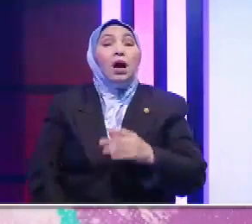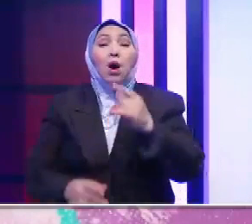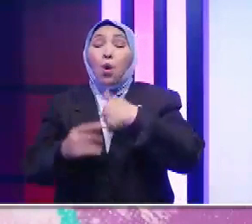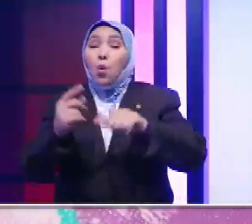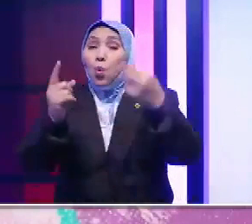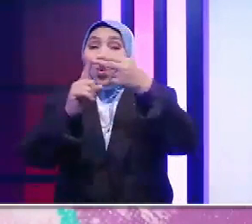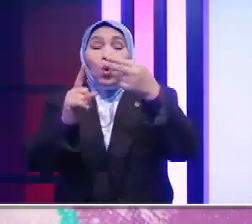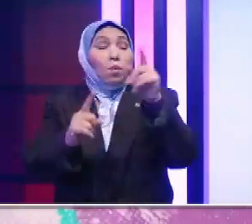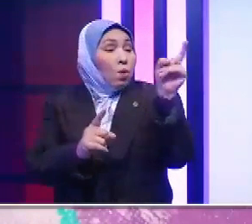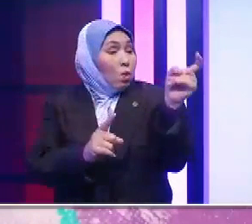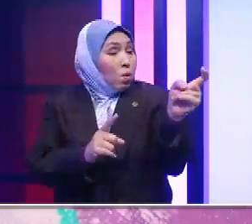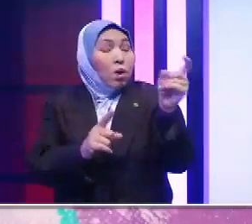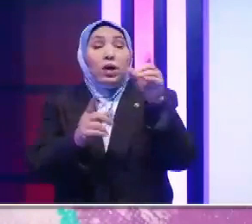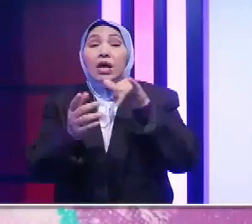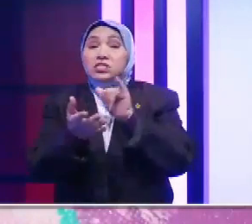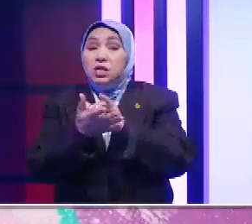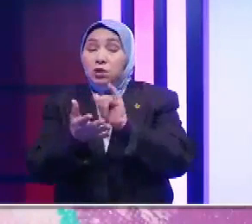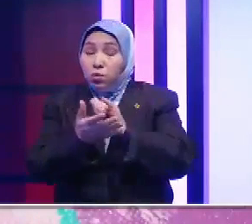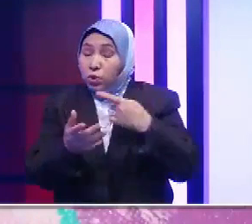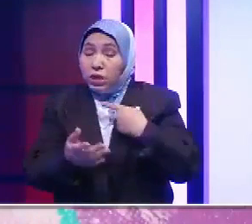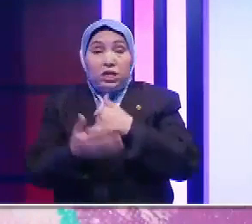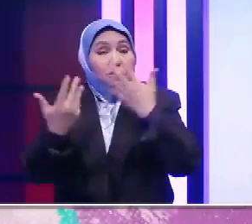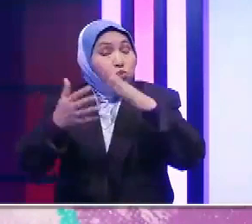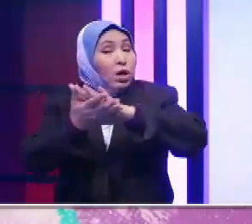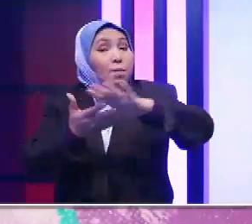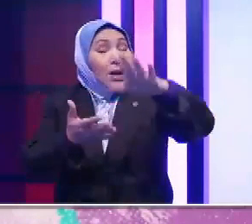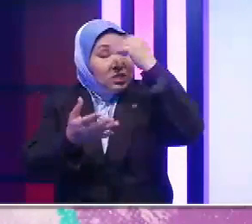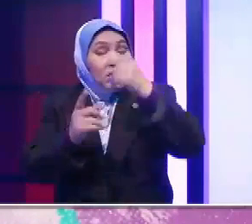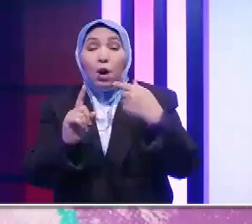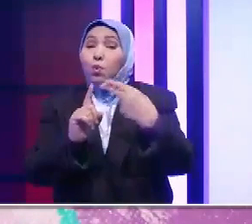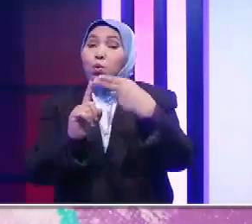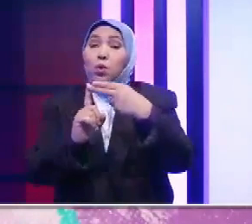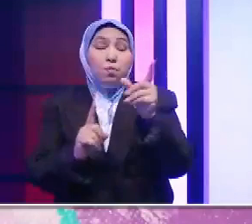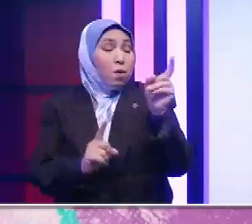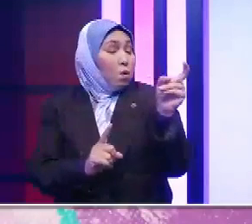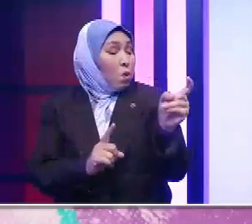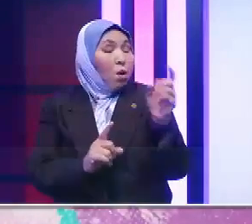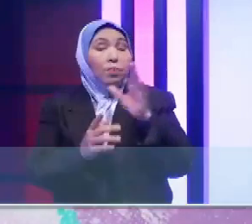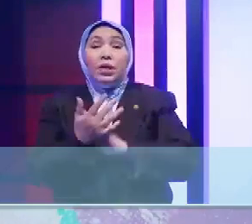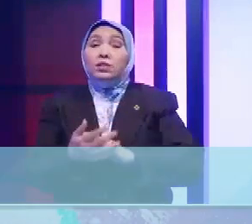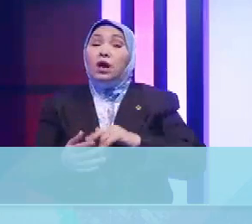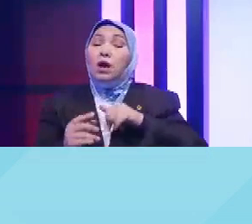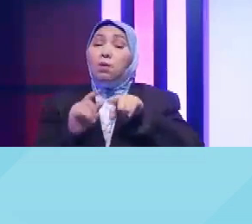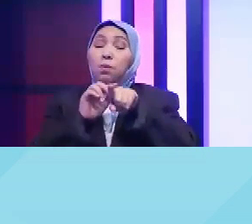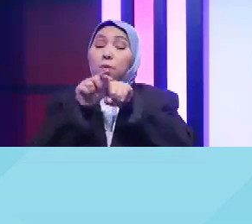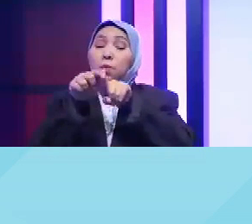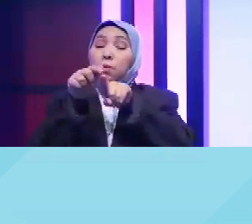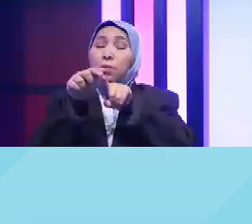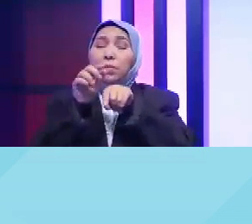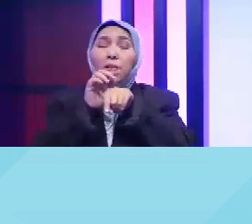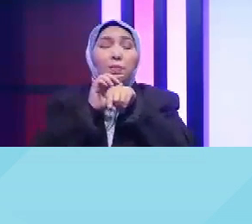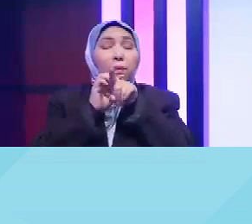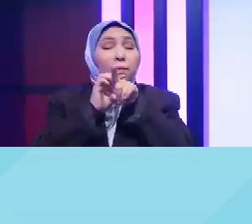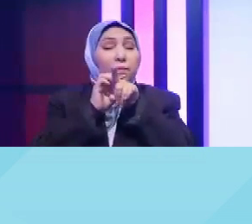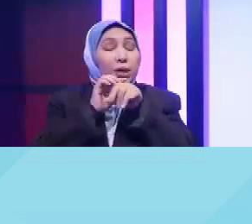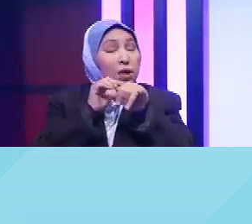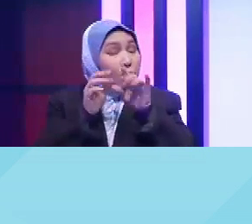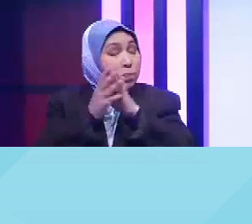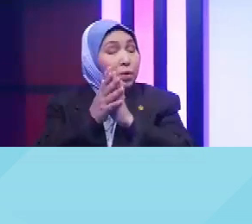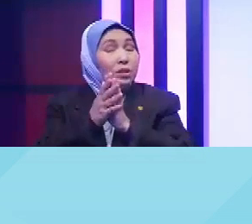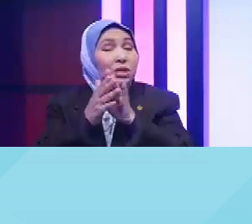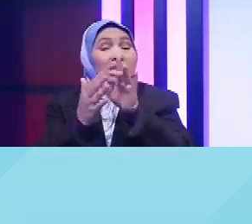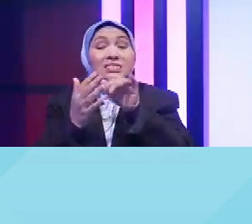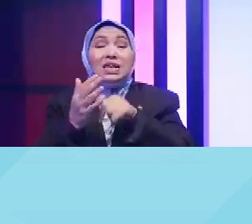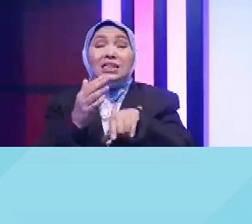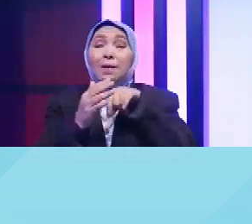dha dekat situ seperti mana yang kita telah belajar, kan, huruf dha hujung lidah kita keluar sedikit, kena ataupun sentuh